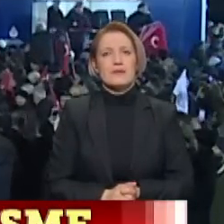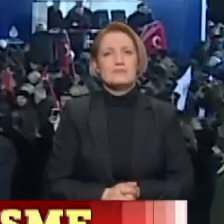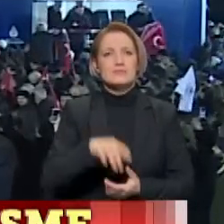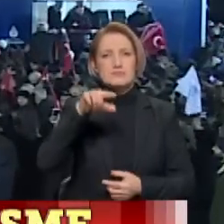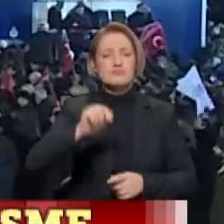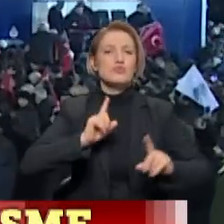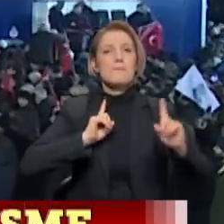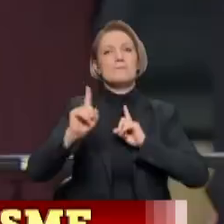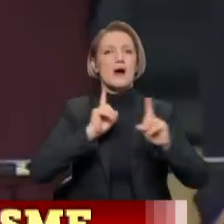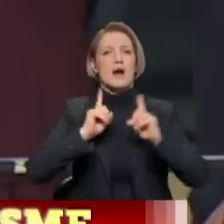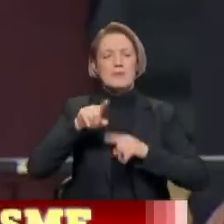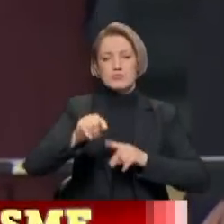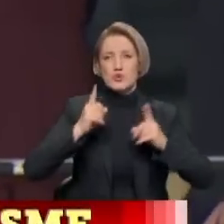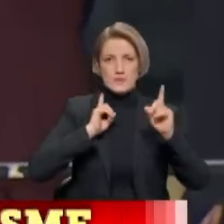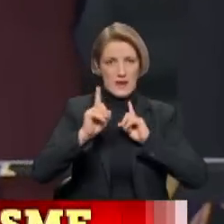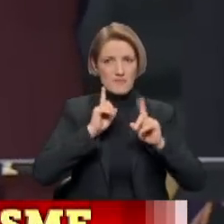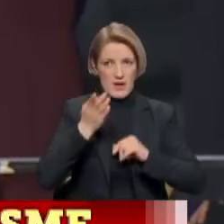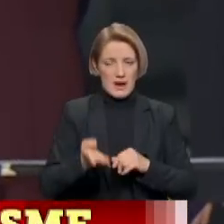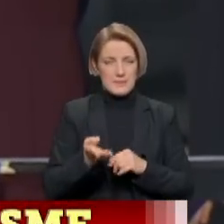Bu mahkeme, bu dava